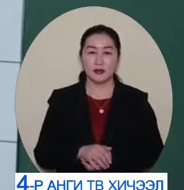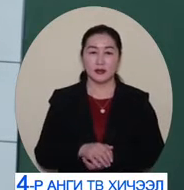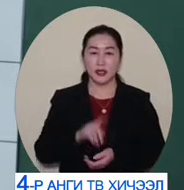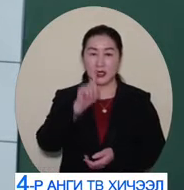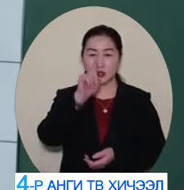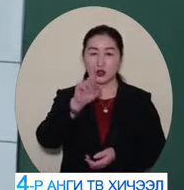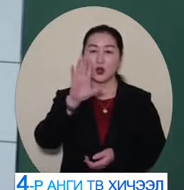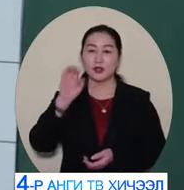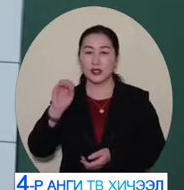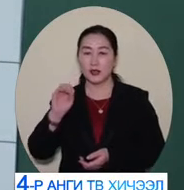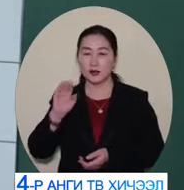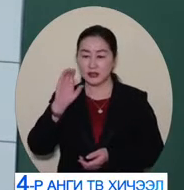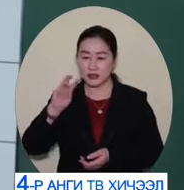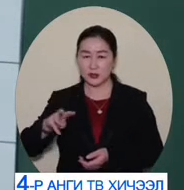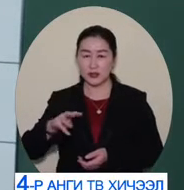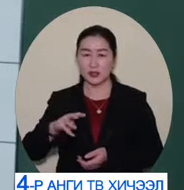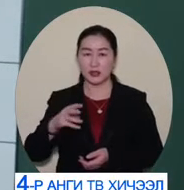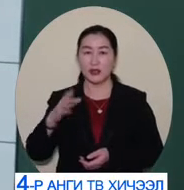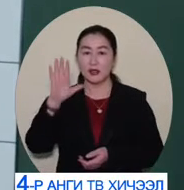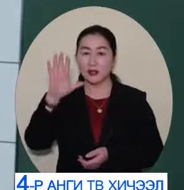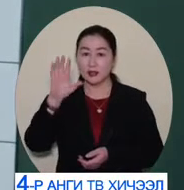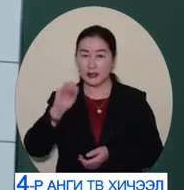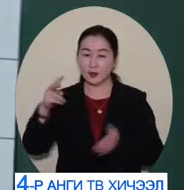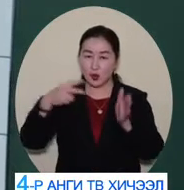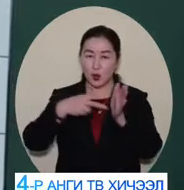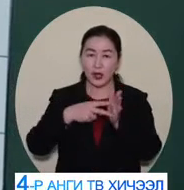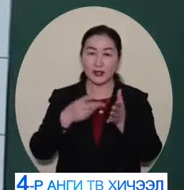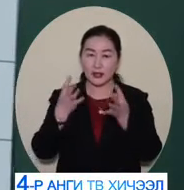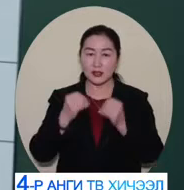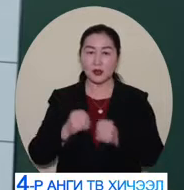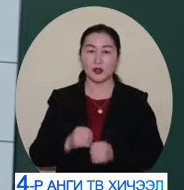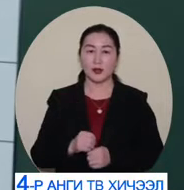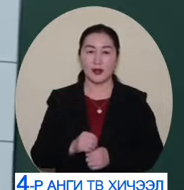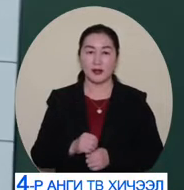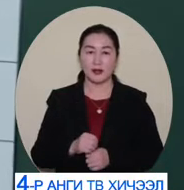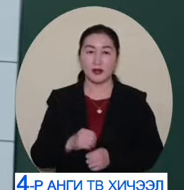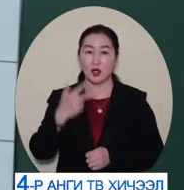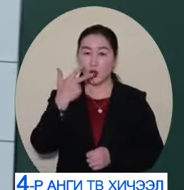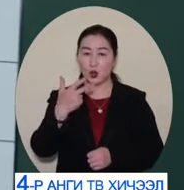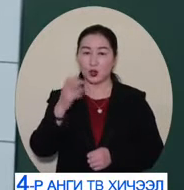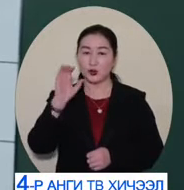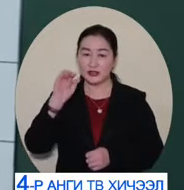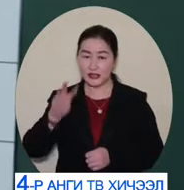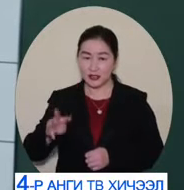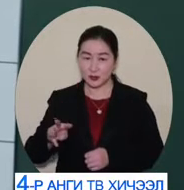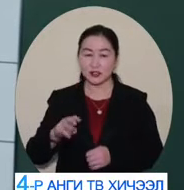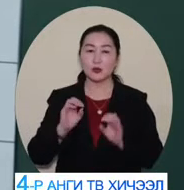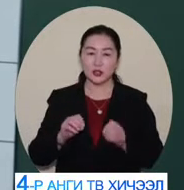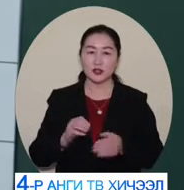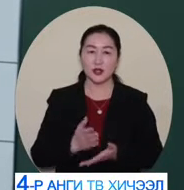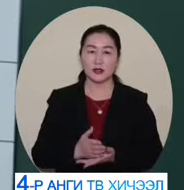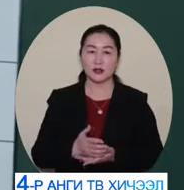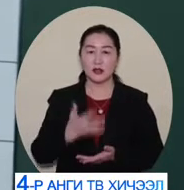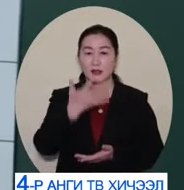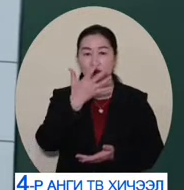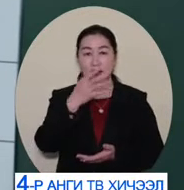За энийг бол цээжрээ бодож чадчихж байгаа гэж бодчих хүмүүстээ бодож байна. За 150 см-ийг 50 хуваахаар хэд болох